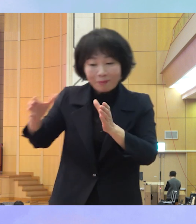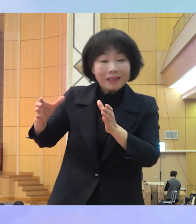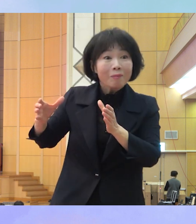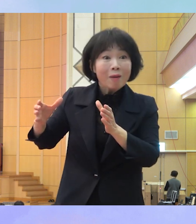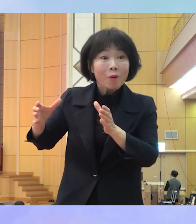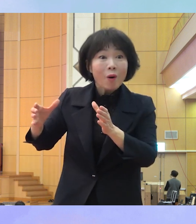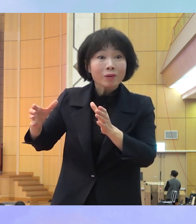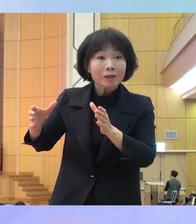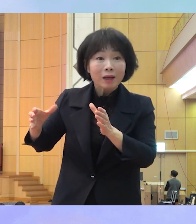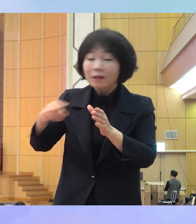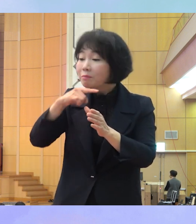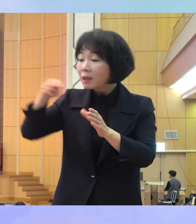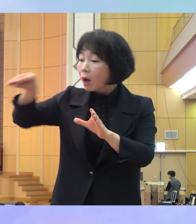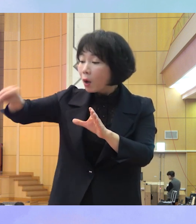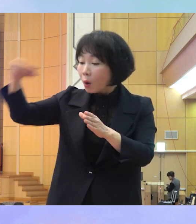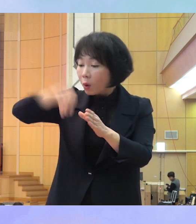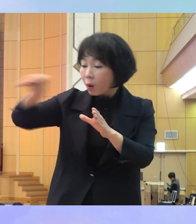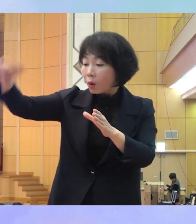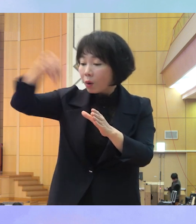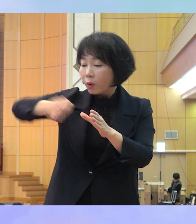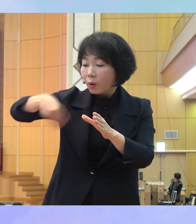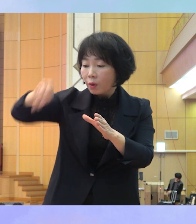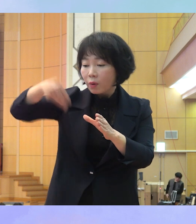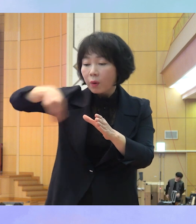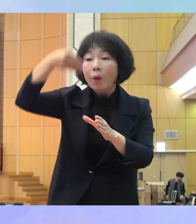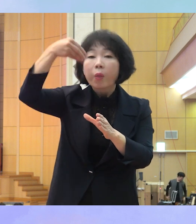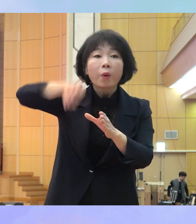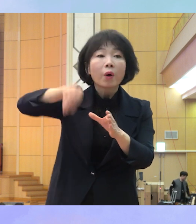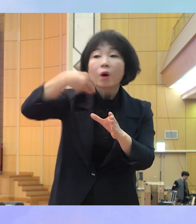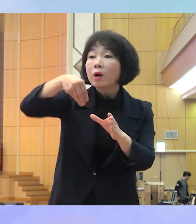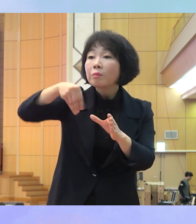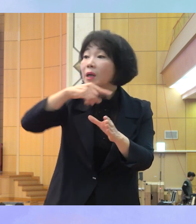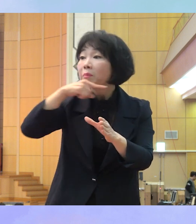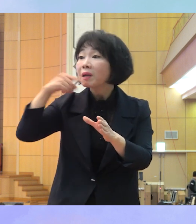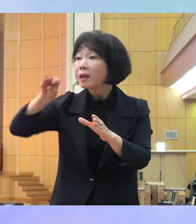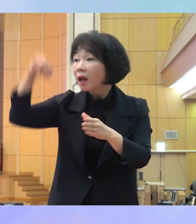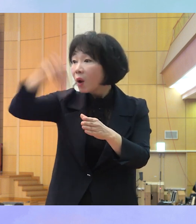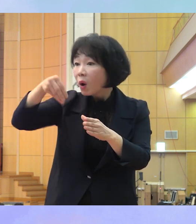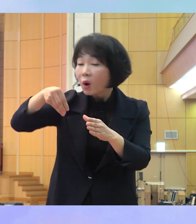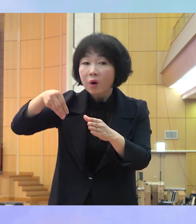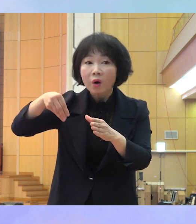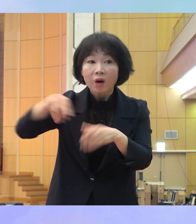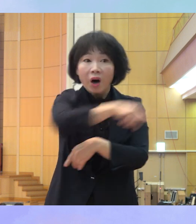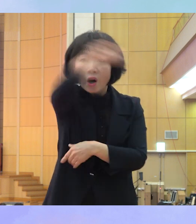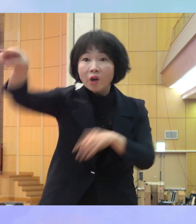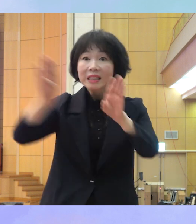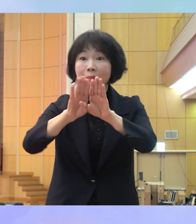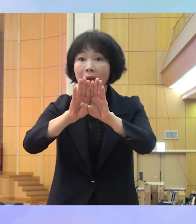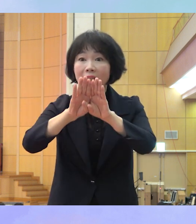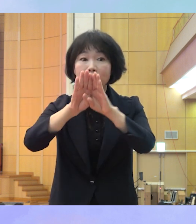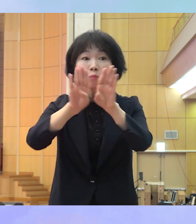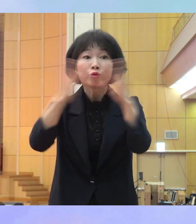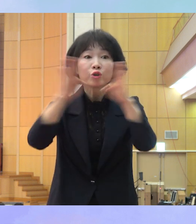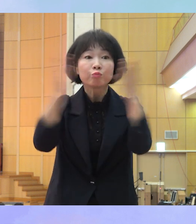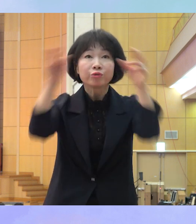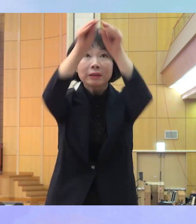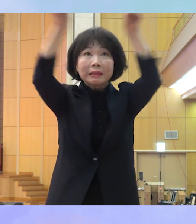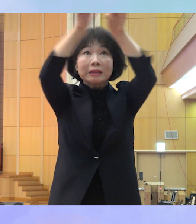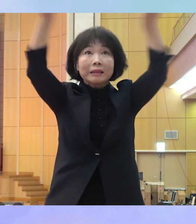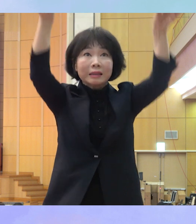우슬초 묶음으로 그 피를 적셔 가지고 그 피를 문